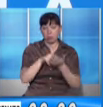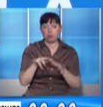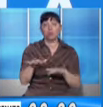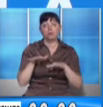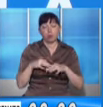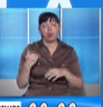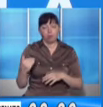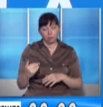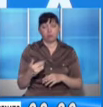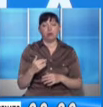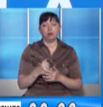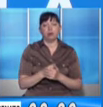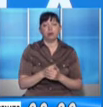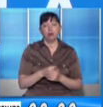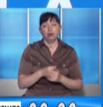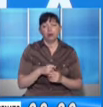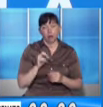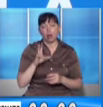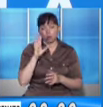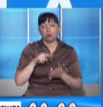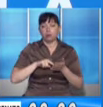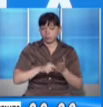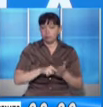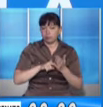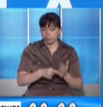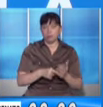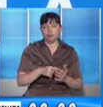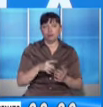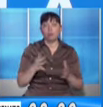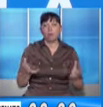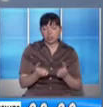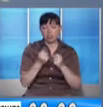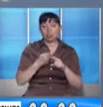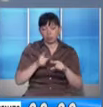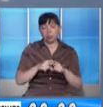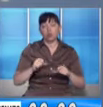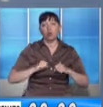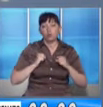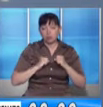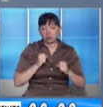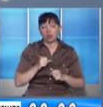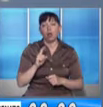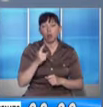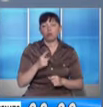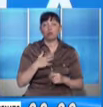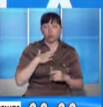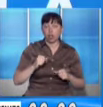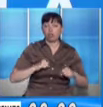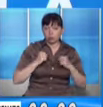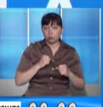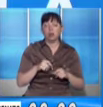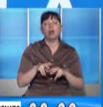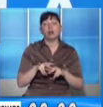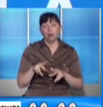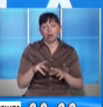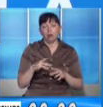Parlament, veți susține foarte mult și consistent eforturile societății civile în această direcție, pentru că eforturile noastre sunt